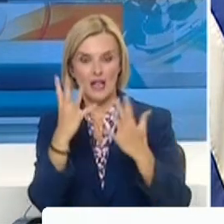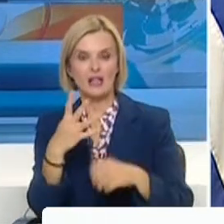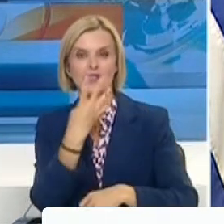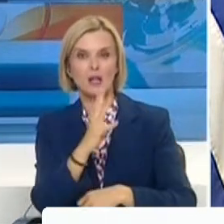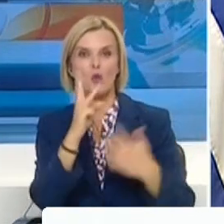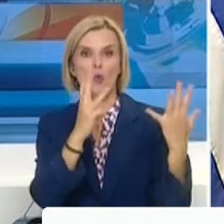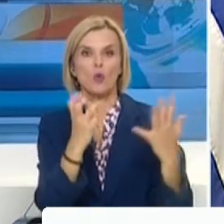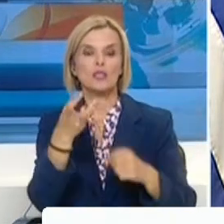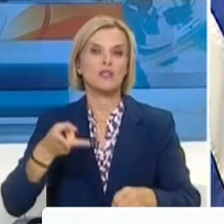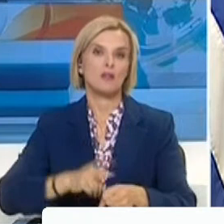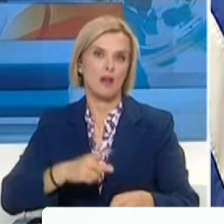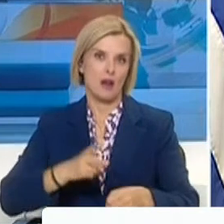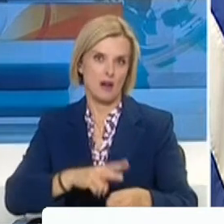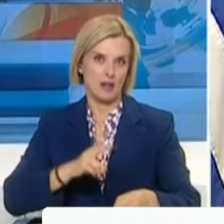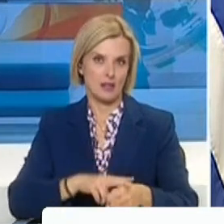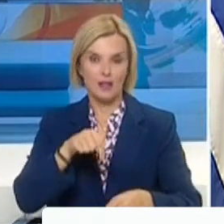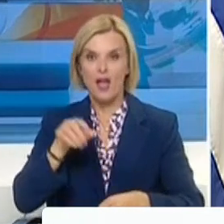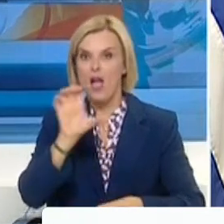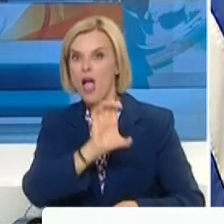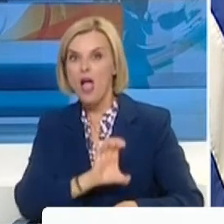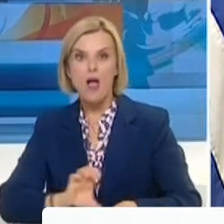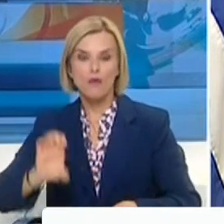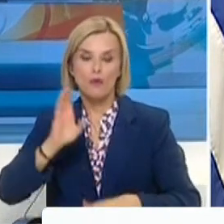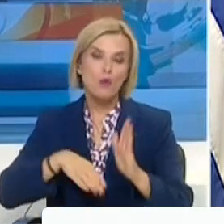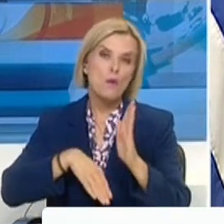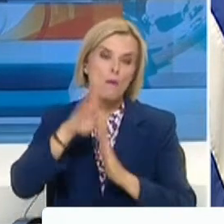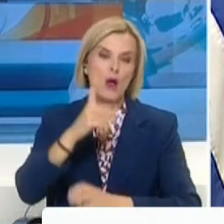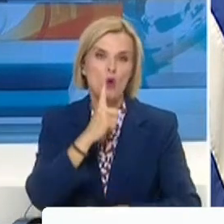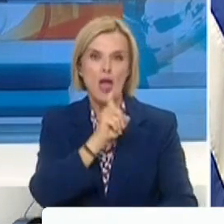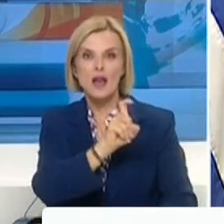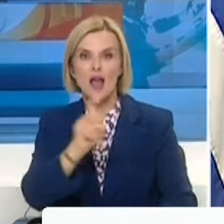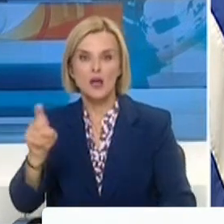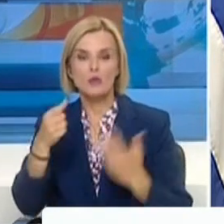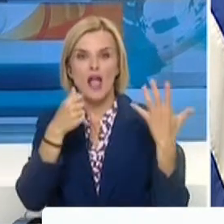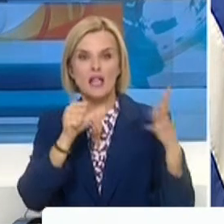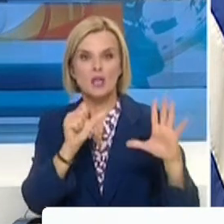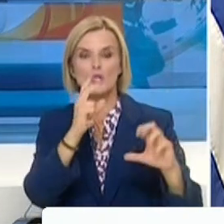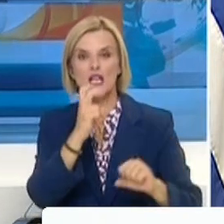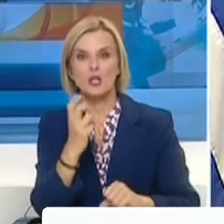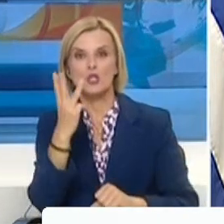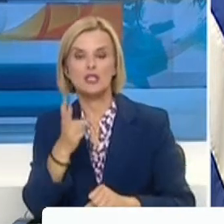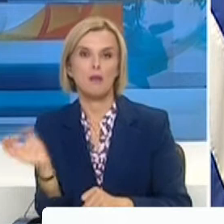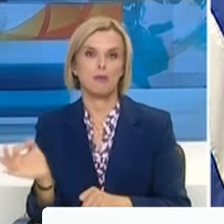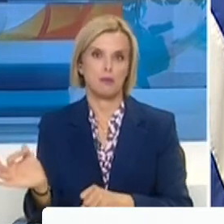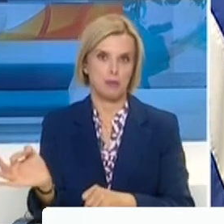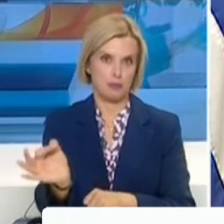299.483 θάνατοι και στην Ευρώπη έχουμε ξεπεράσει πλέον τα 1.623.000 καταγεγραμμένα